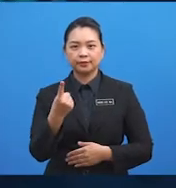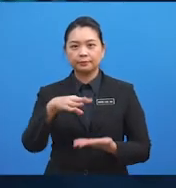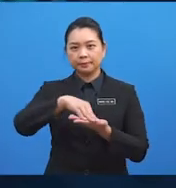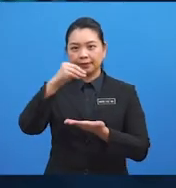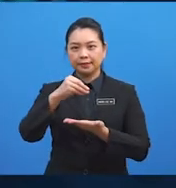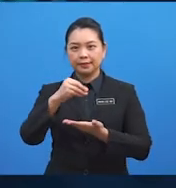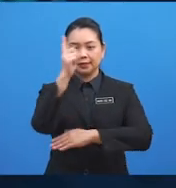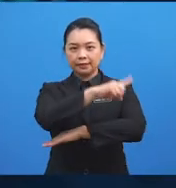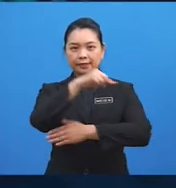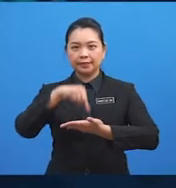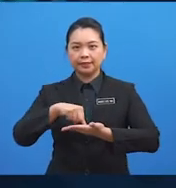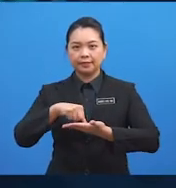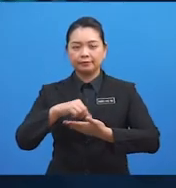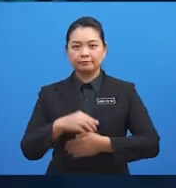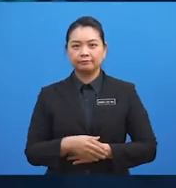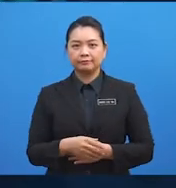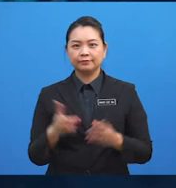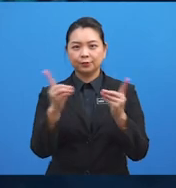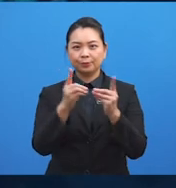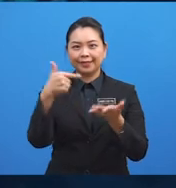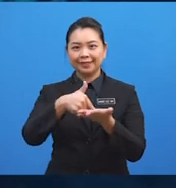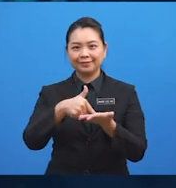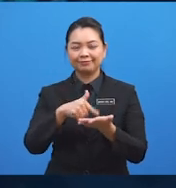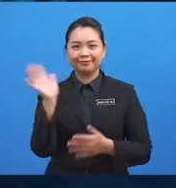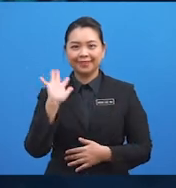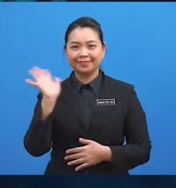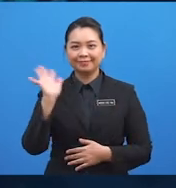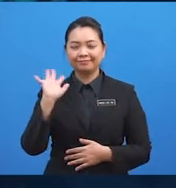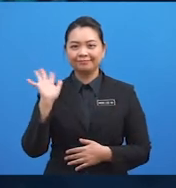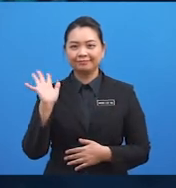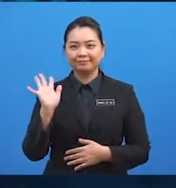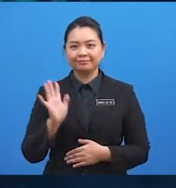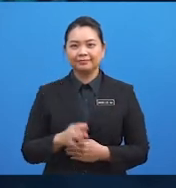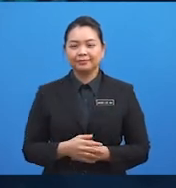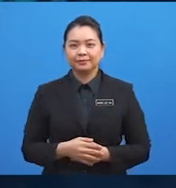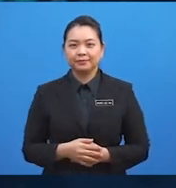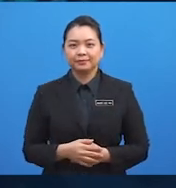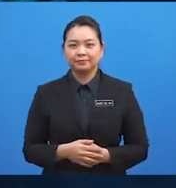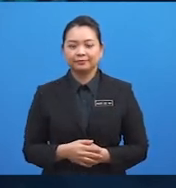sesi pembelajaran hari ini. Jumpa lagi. Bye!